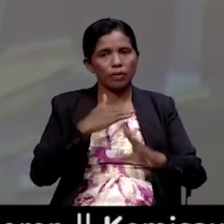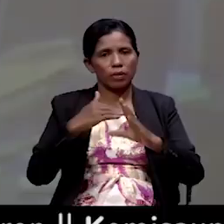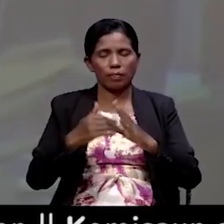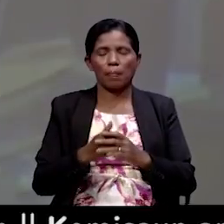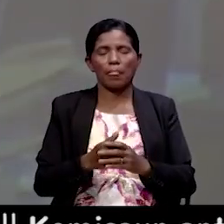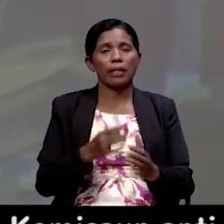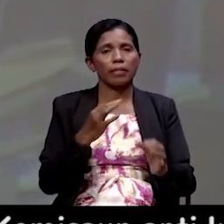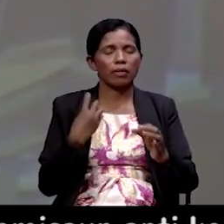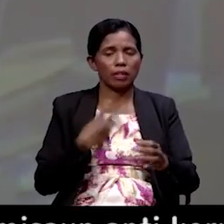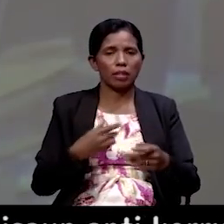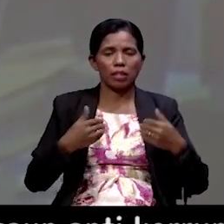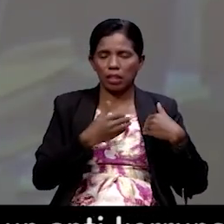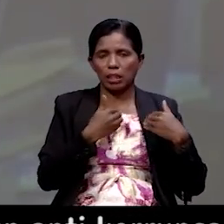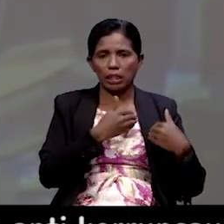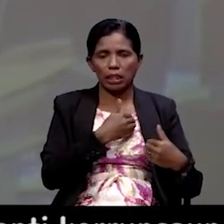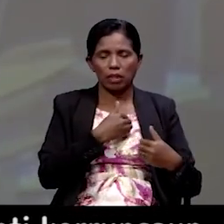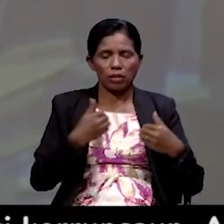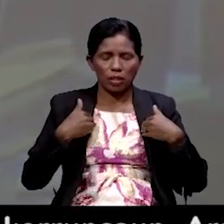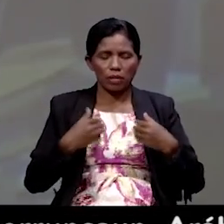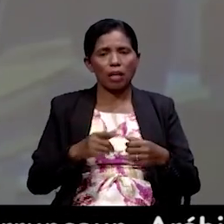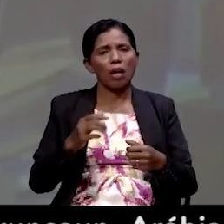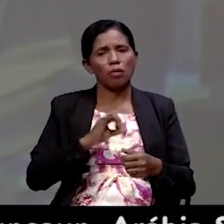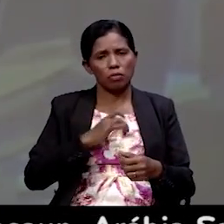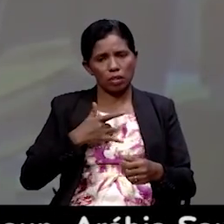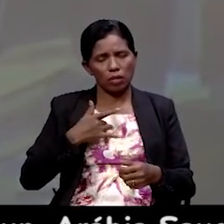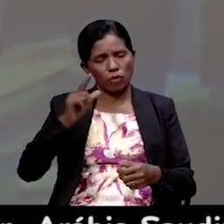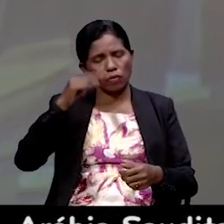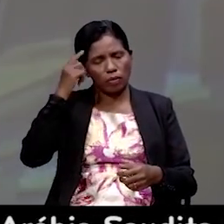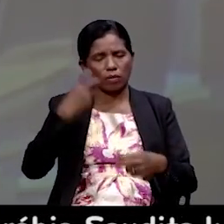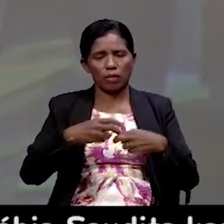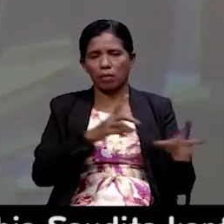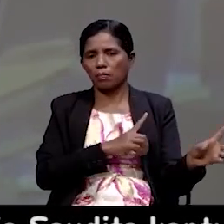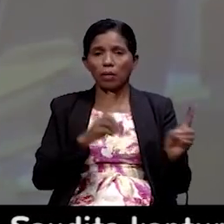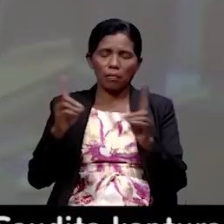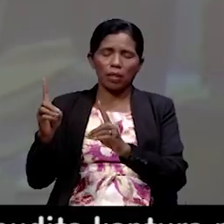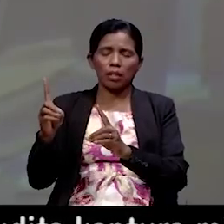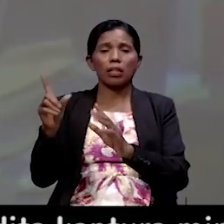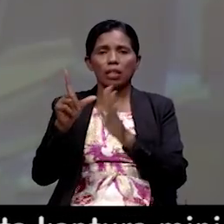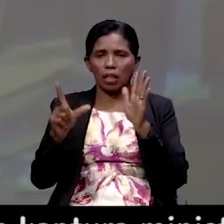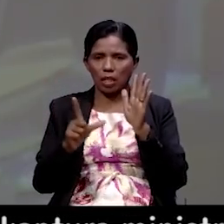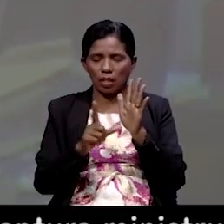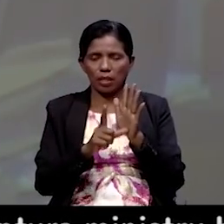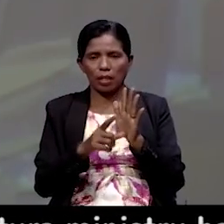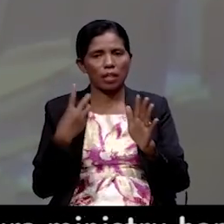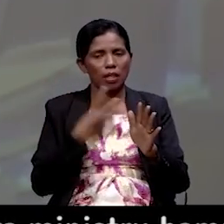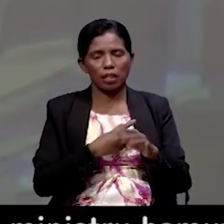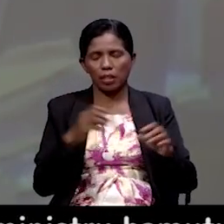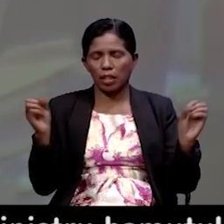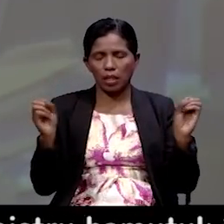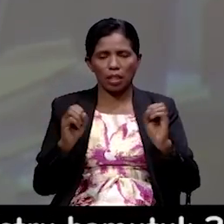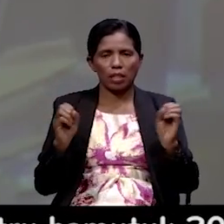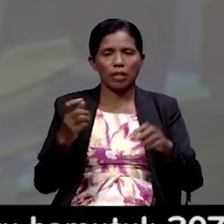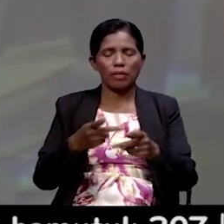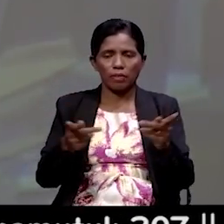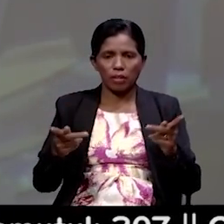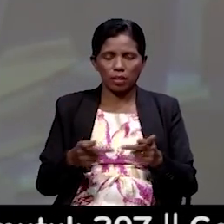kria kondisão de ne, o senti governo susa para ila bele para tu implementa runi kistão de ne tamba. Ita la iha kondisão para ita ne uang